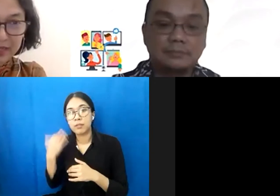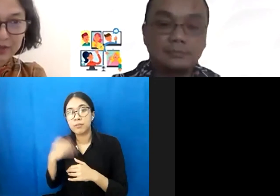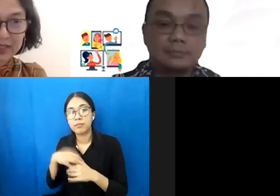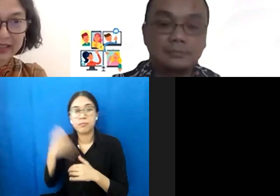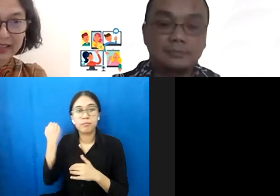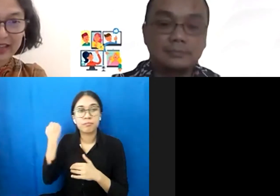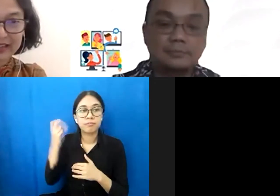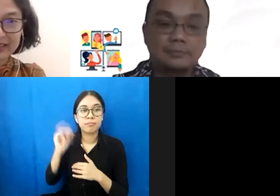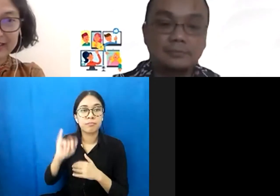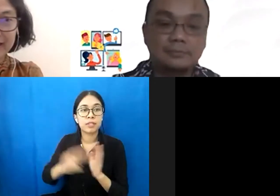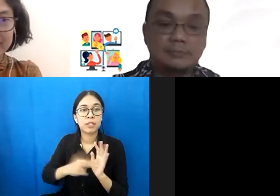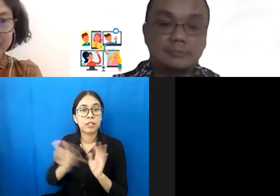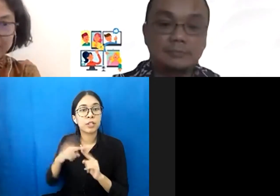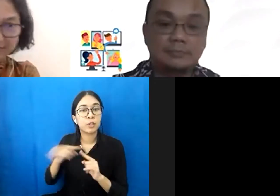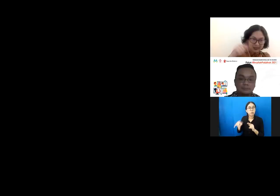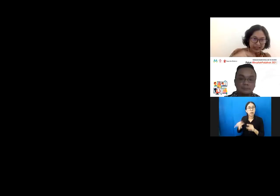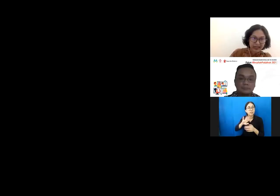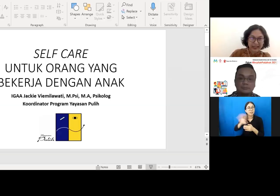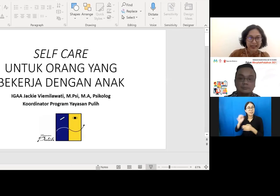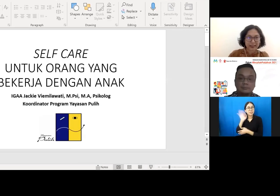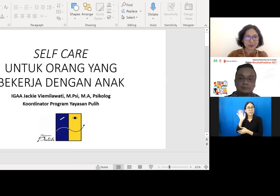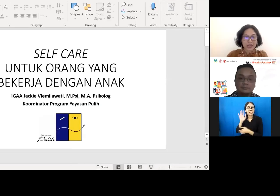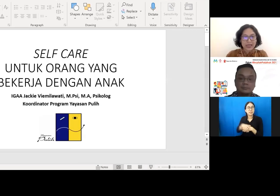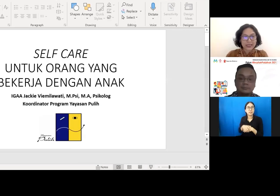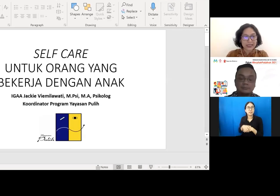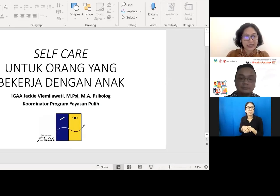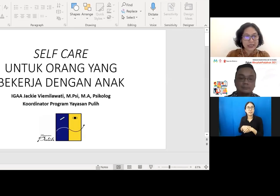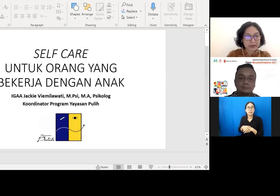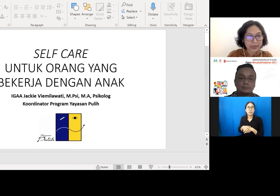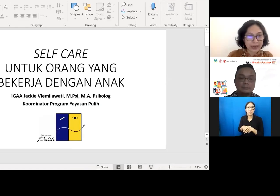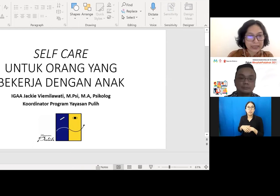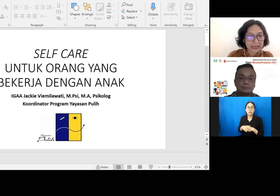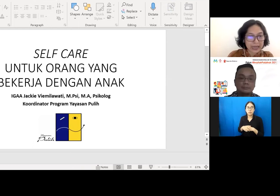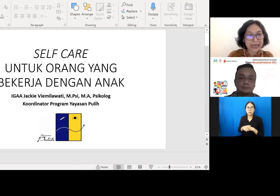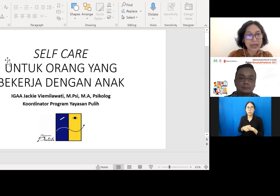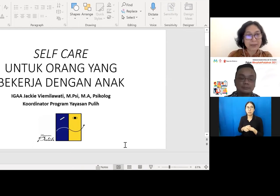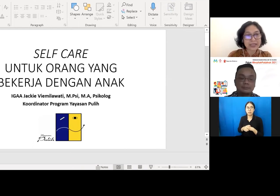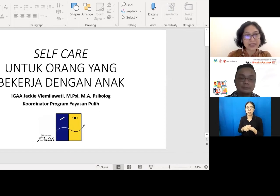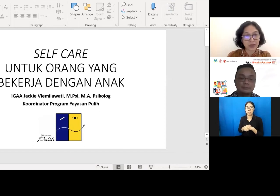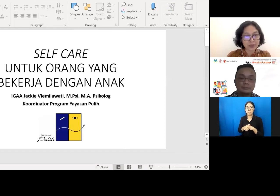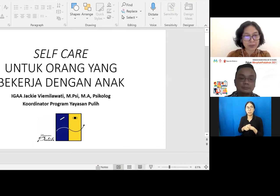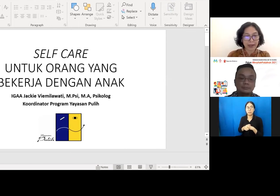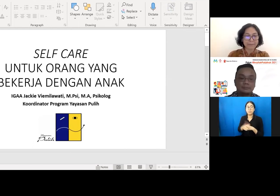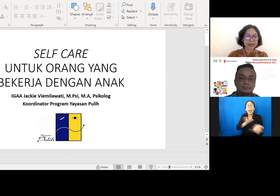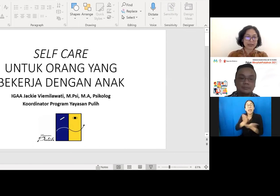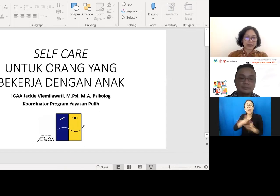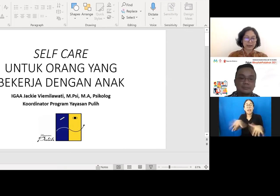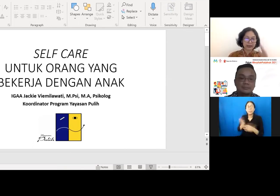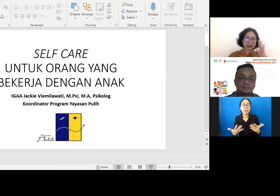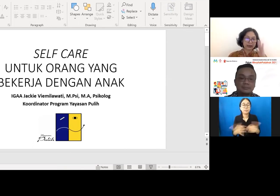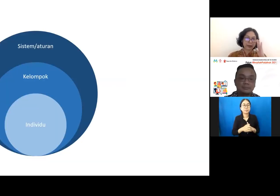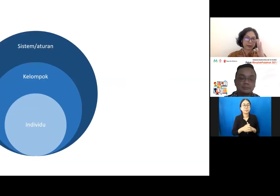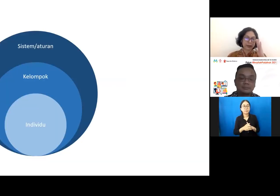Dilanjutkan saja Mbak Rinut slide yang tadi, ada lingkaran-lingkaran itu. Jadi oke, jadi layanannya apa saja gitu ya Mas Bram ya. Jadi